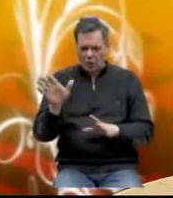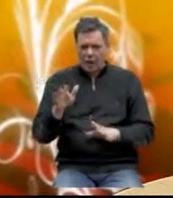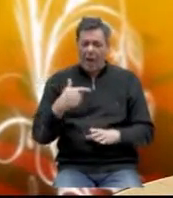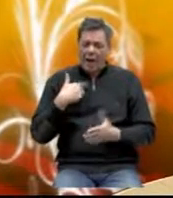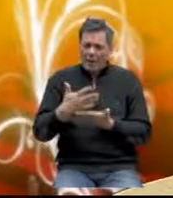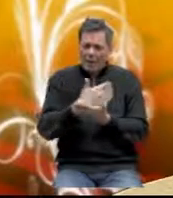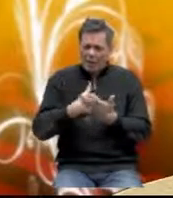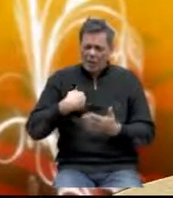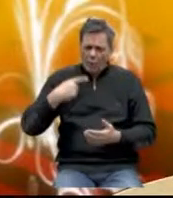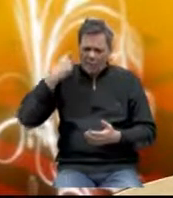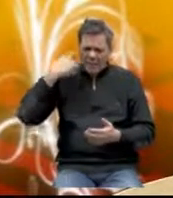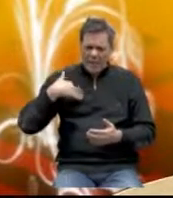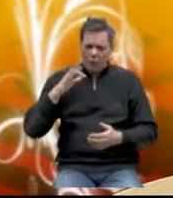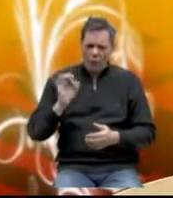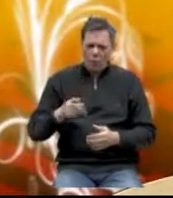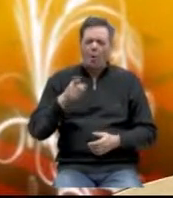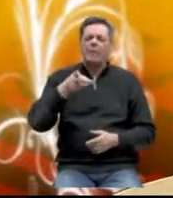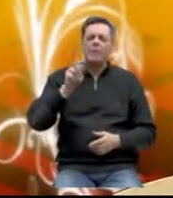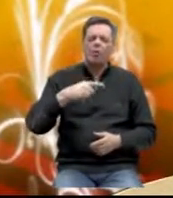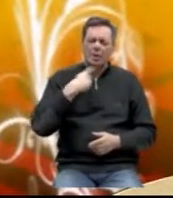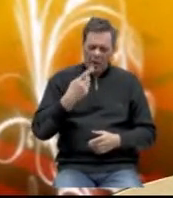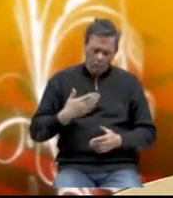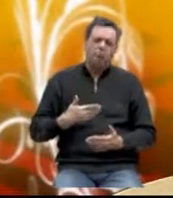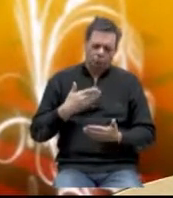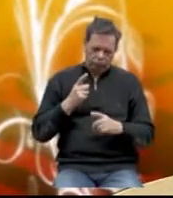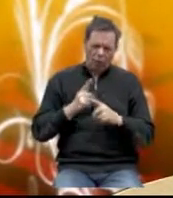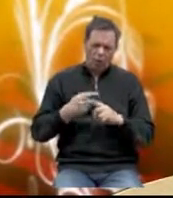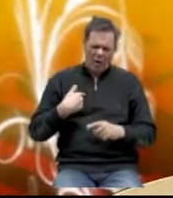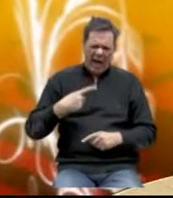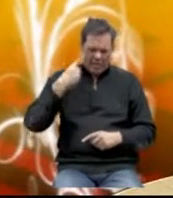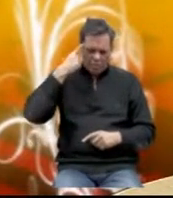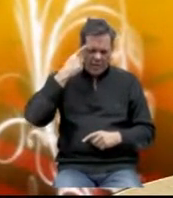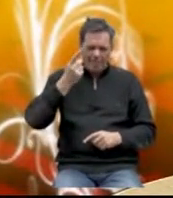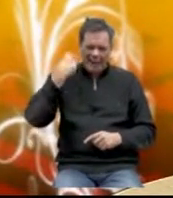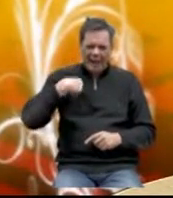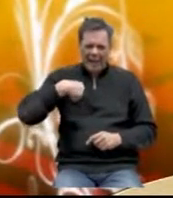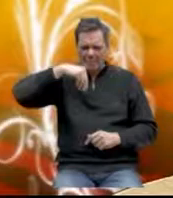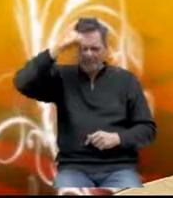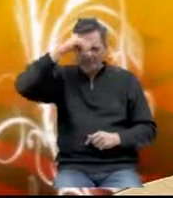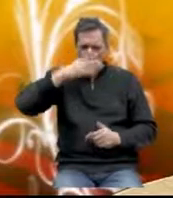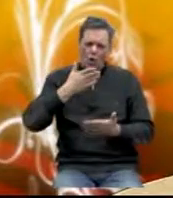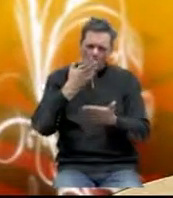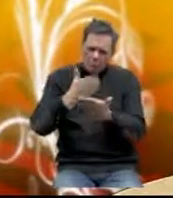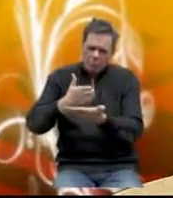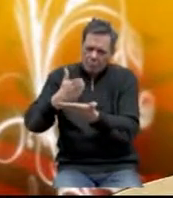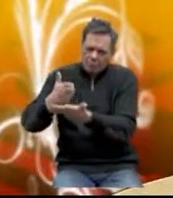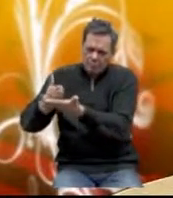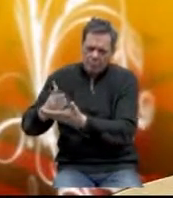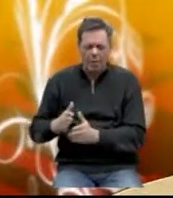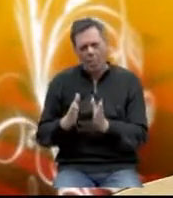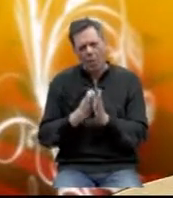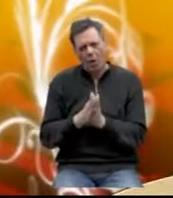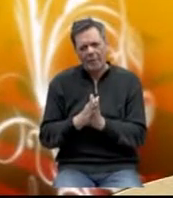znanje za svoje dobro, onda vi možete reći da, ja to znam, ali sam se naučio tako, tako i tako. Molim vas